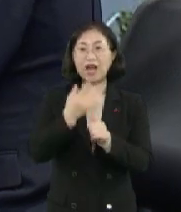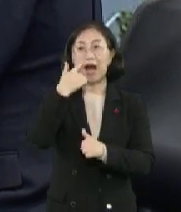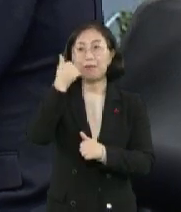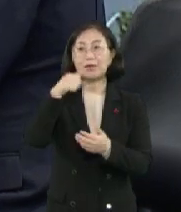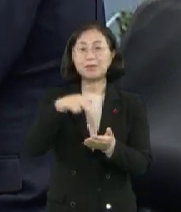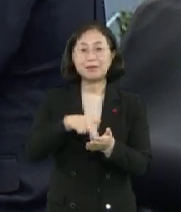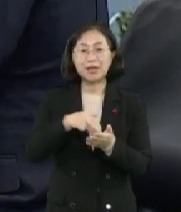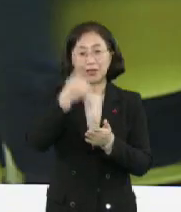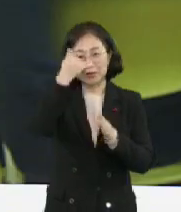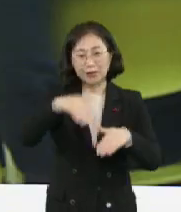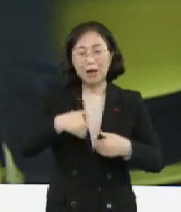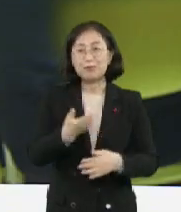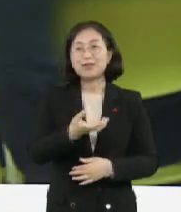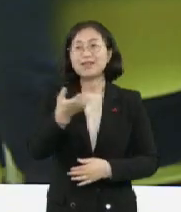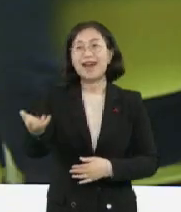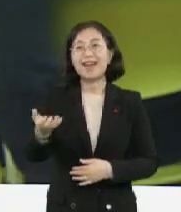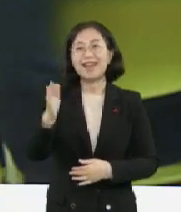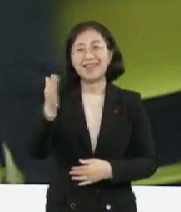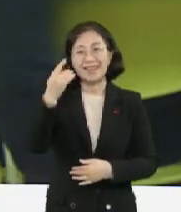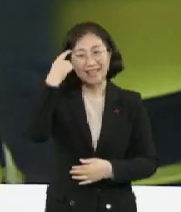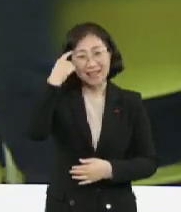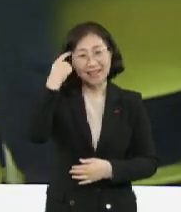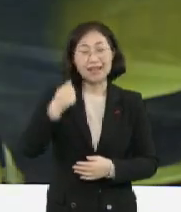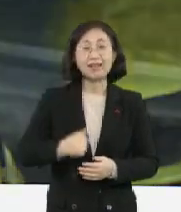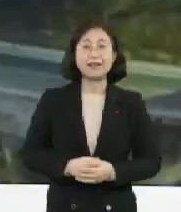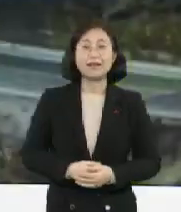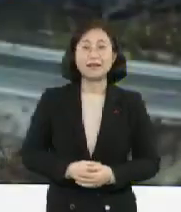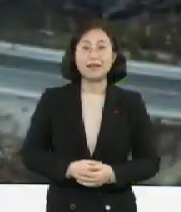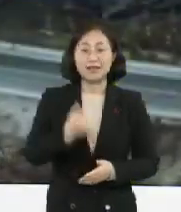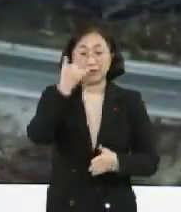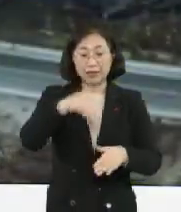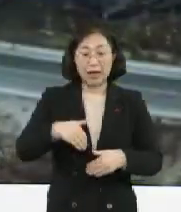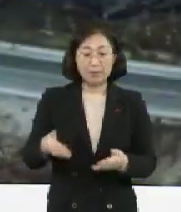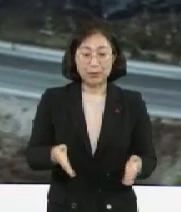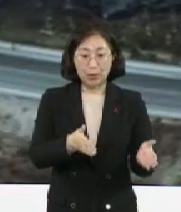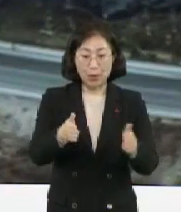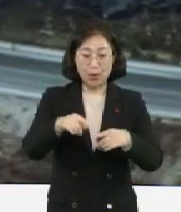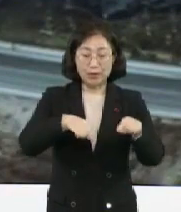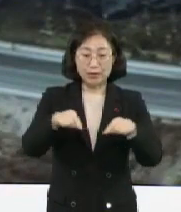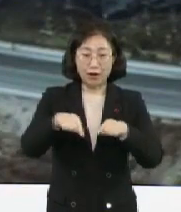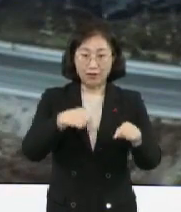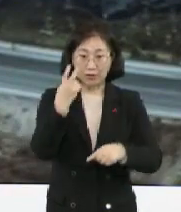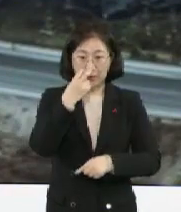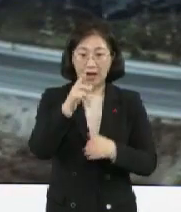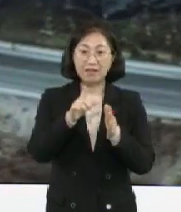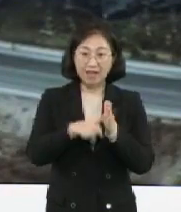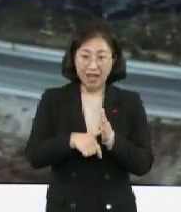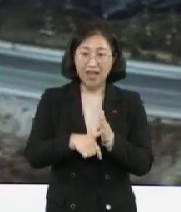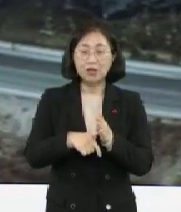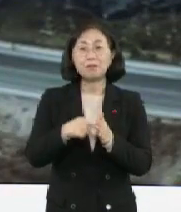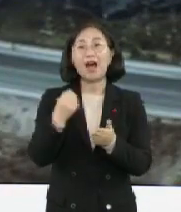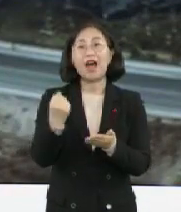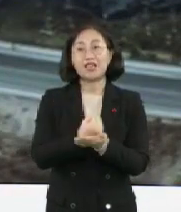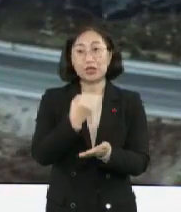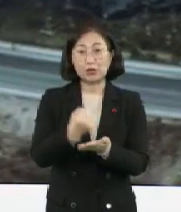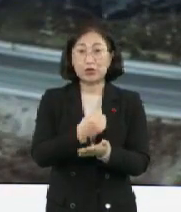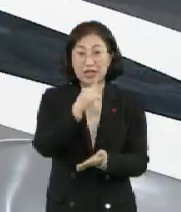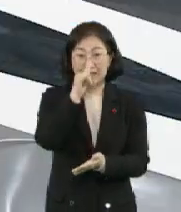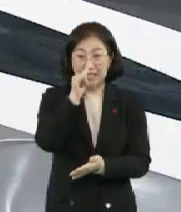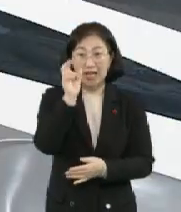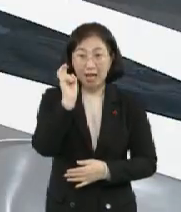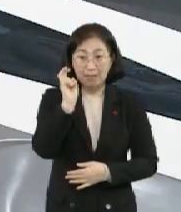충남으로 가야 되겠다 이런 생각이 드는데 그 올해 이제 이 충남도정을 이렇게 돌아보실 때 또 아쉬운 부분도 있을 것 같아요. 특히